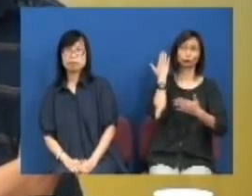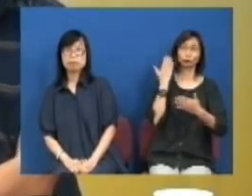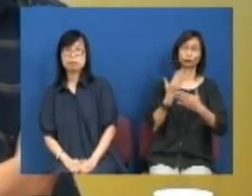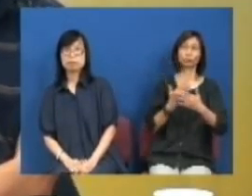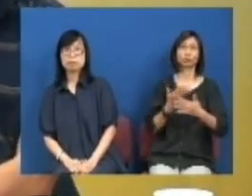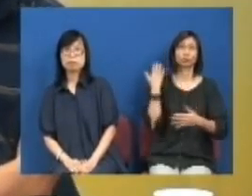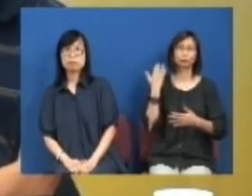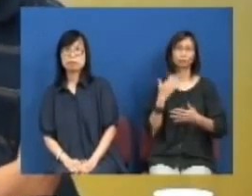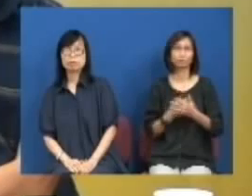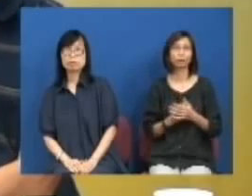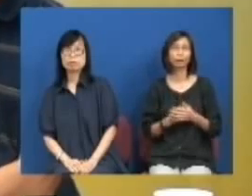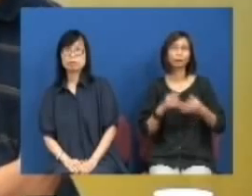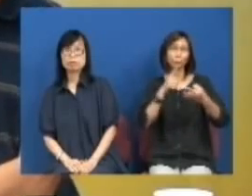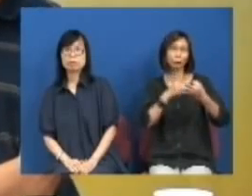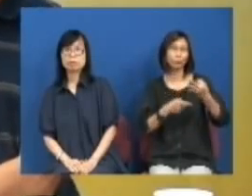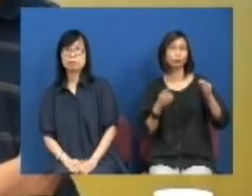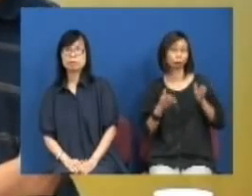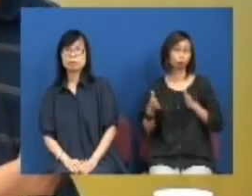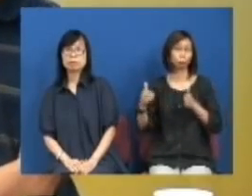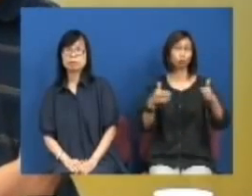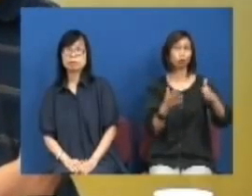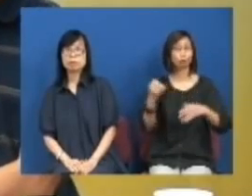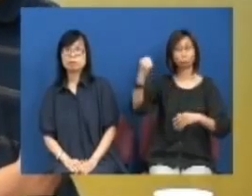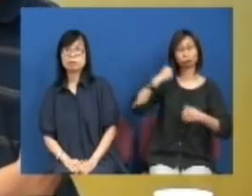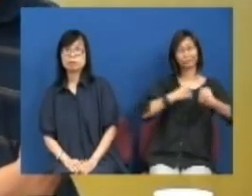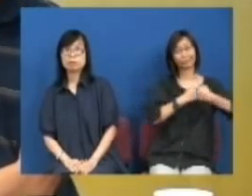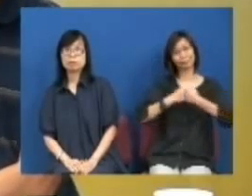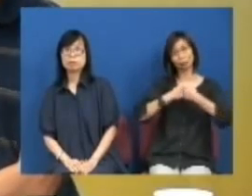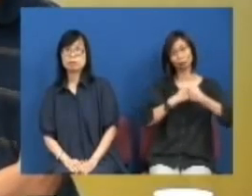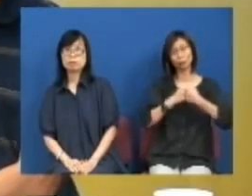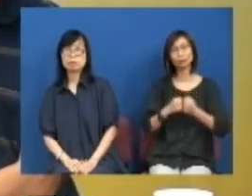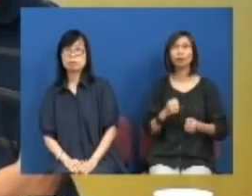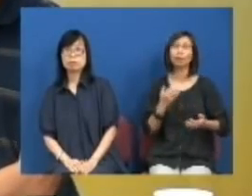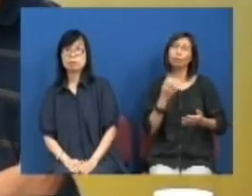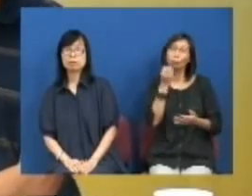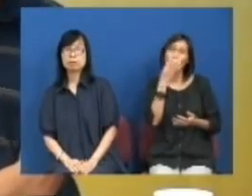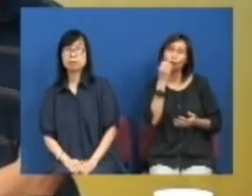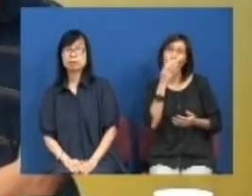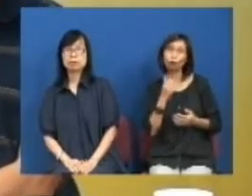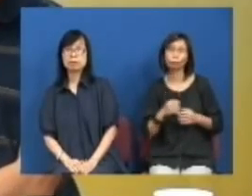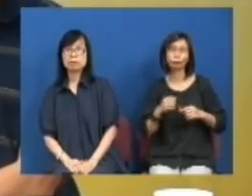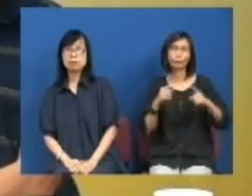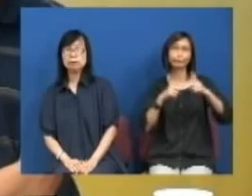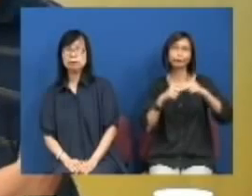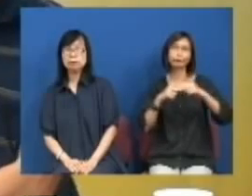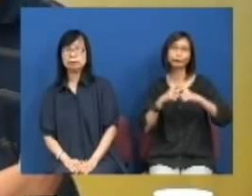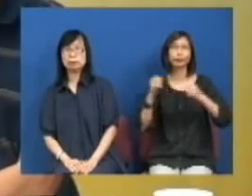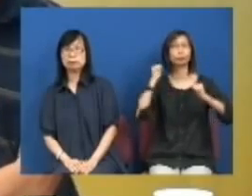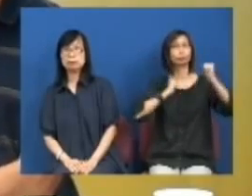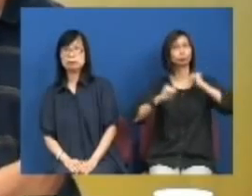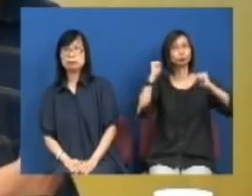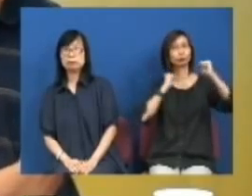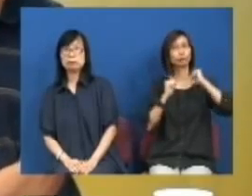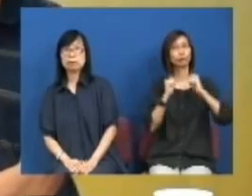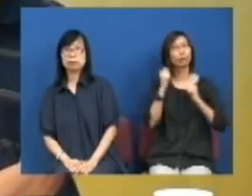啲即係權力鬥爭，又或者權力鬥爭背後嘅一啲喺香港黨羽嘅一啲互動咧。我不知道是他覺得很敏感不講